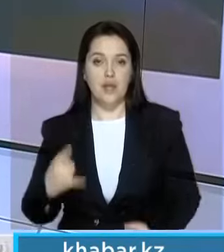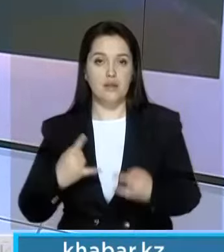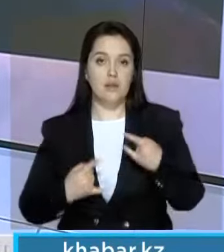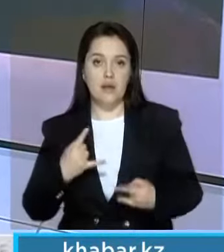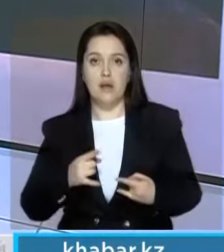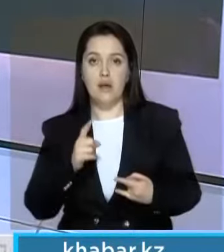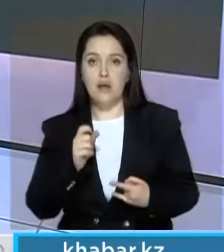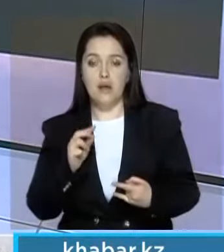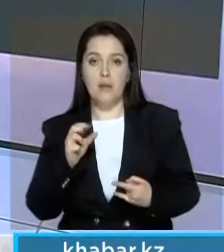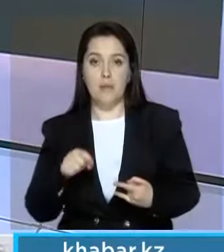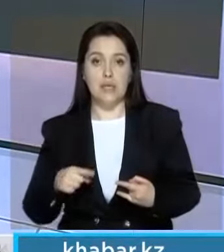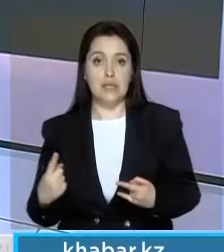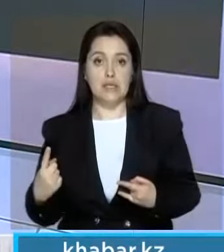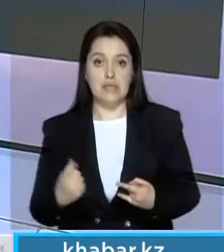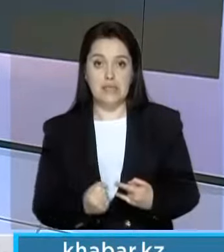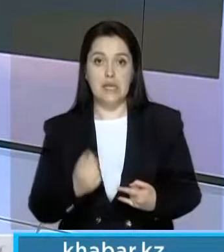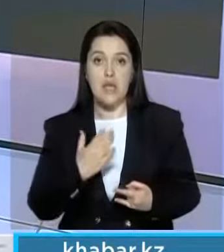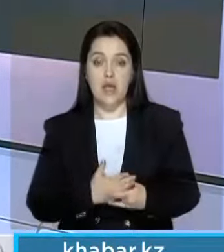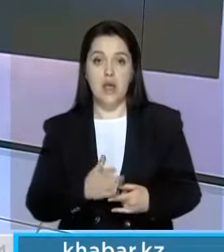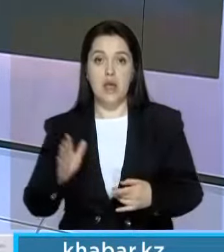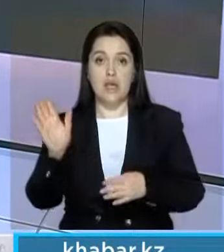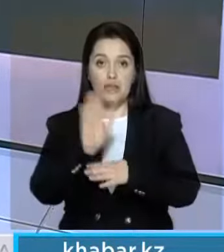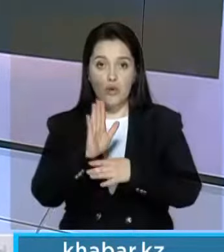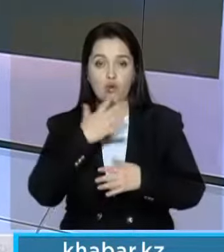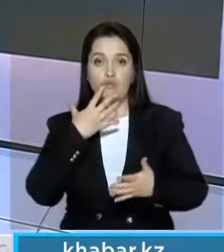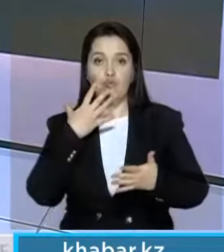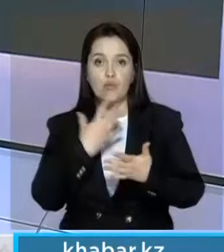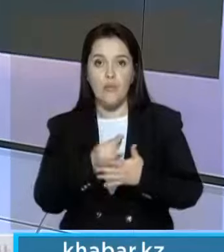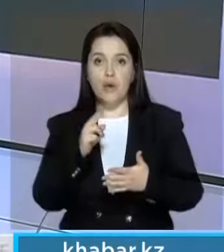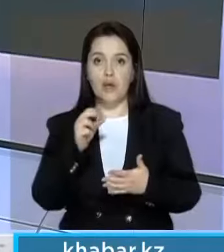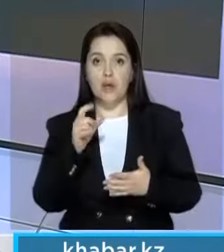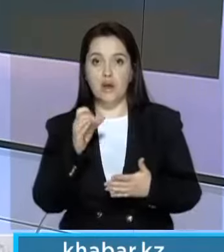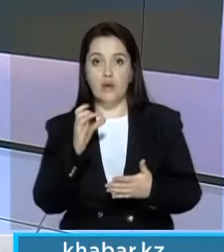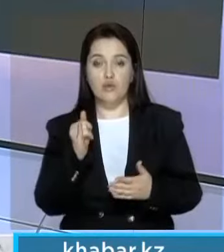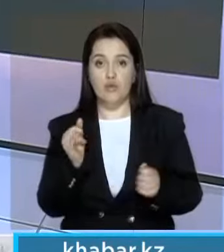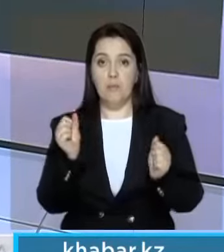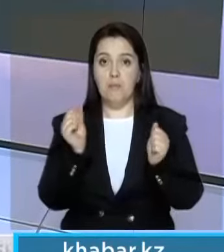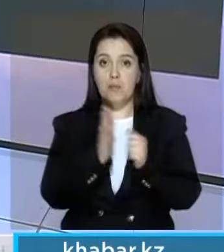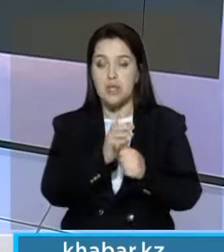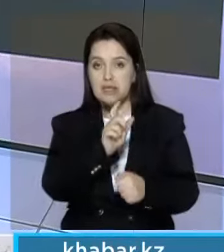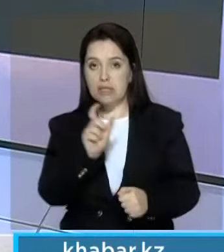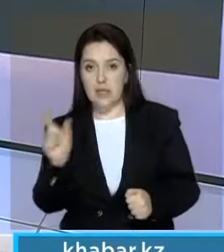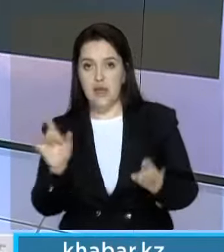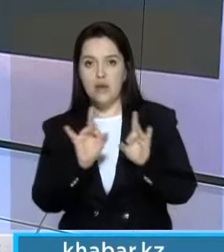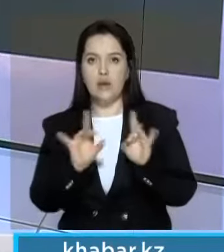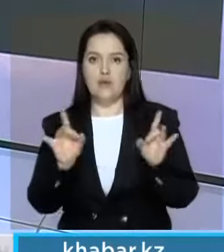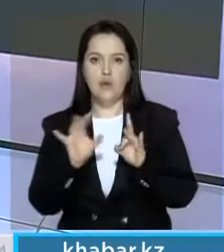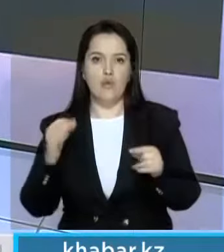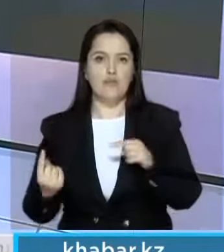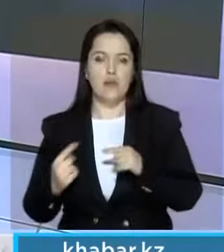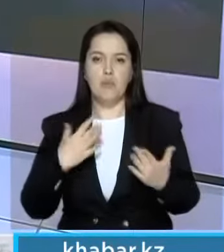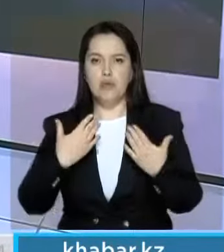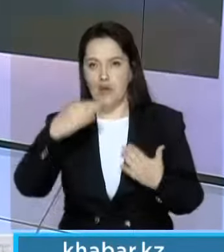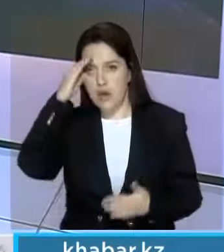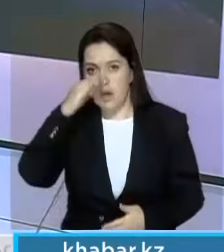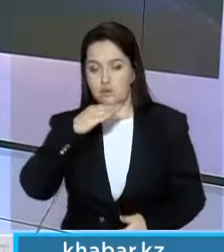Телеканал «Хабар» на этой неделе представил сериал собственного производства «Карасу». 15-серийная лента повествует о взаимоотношениях